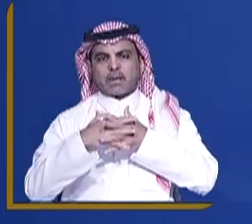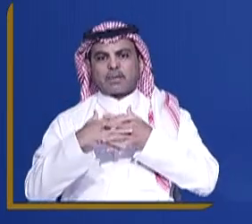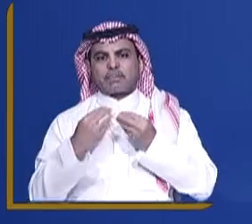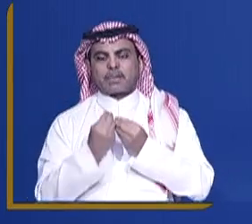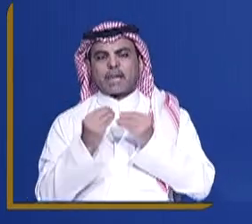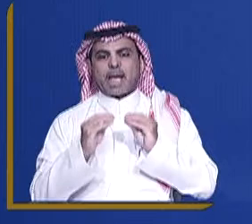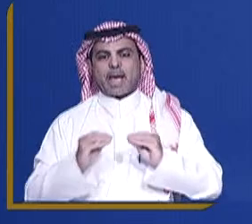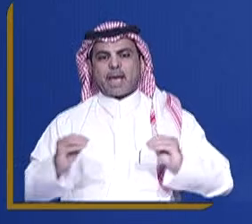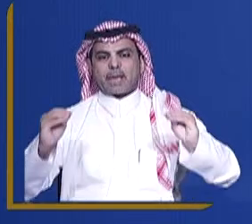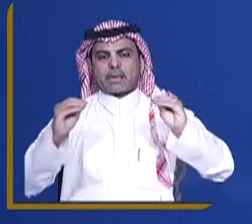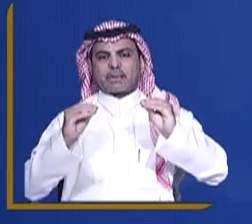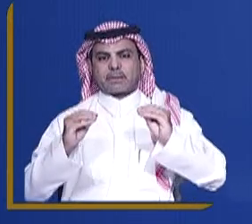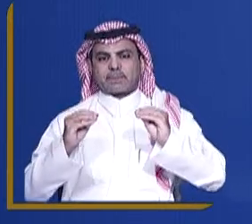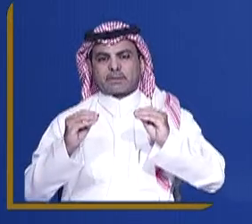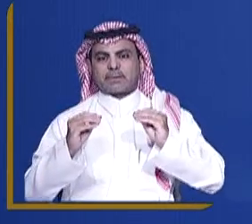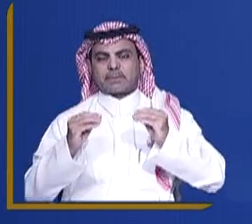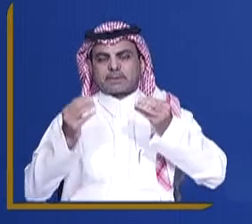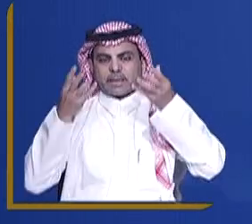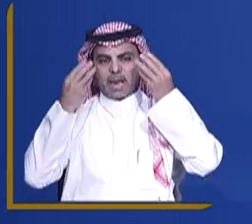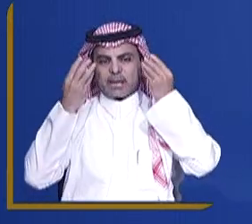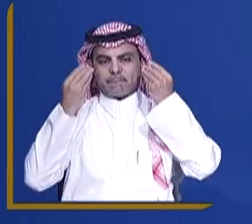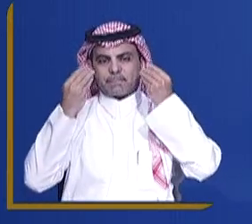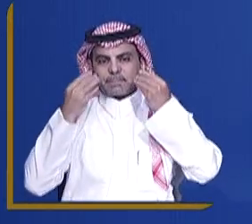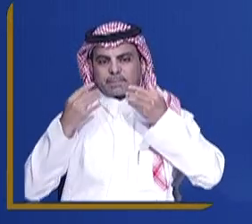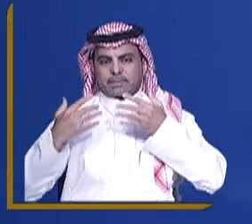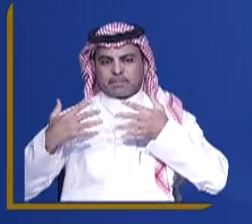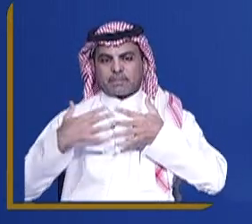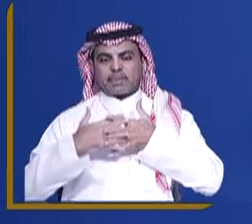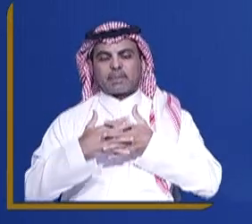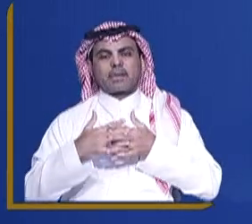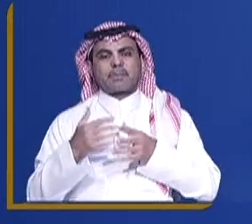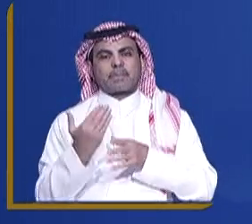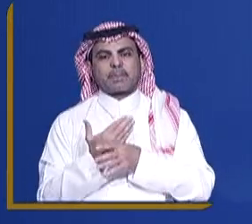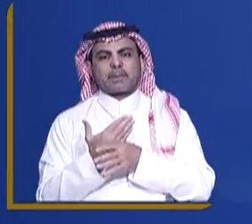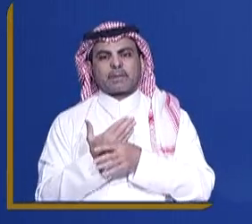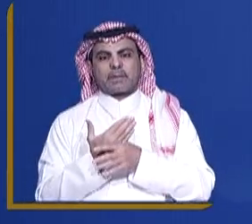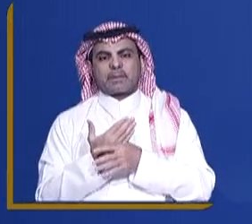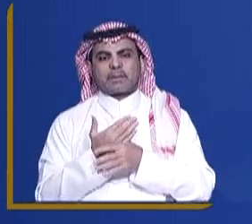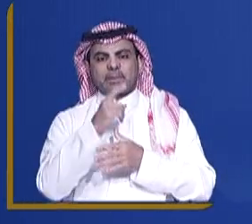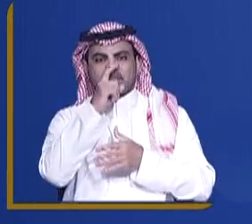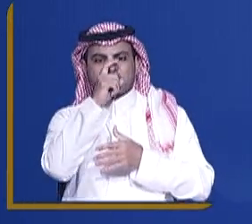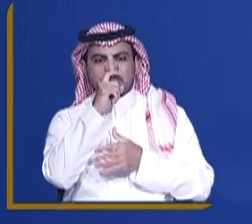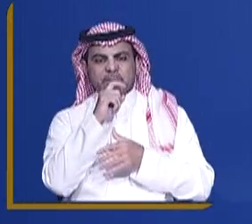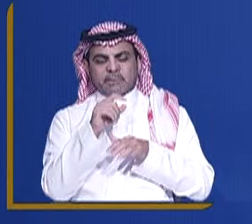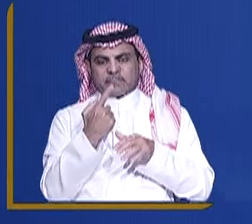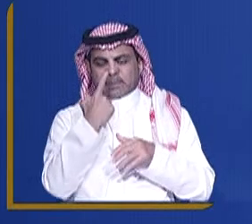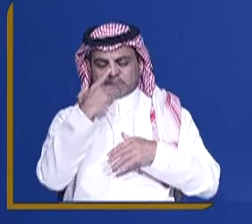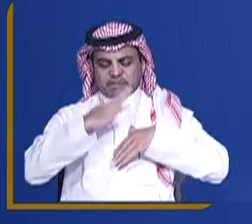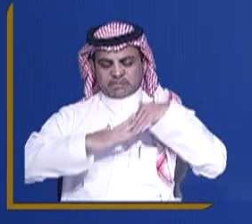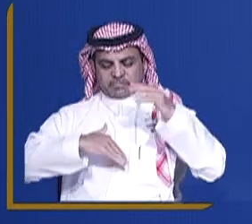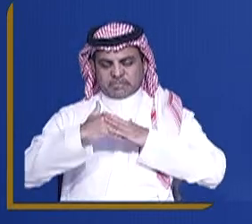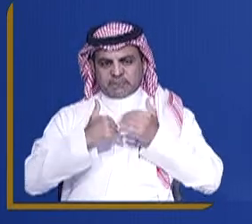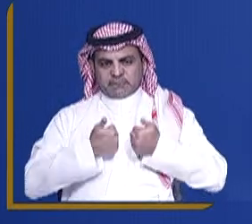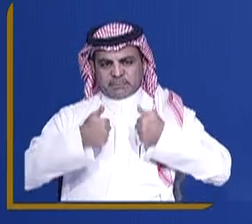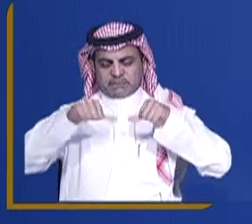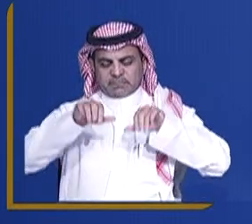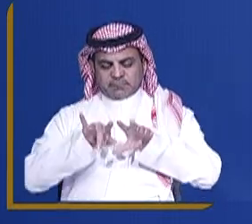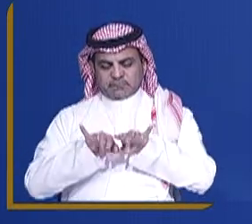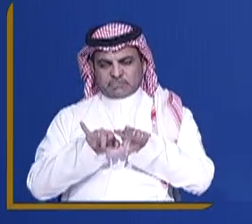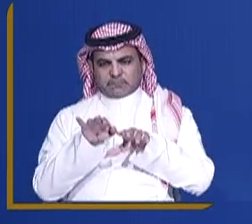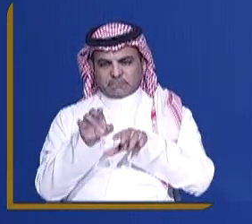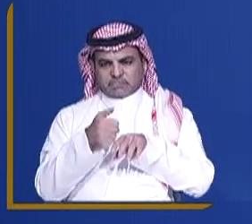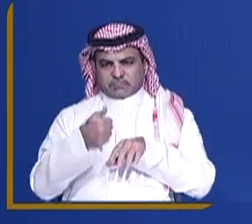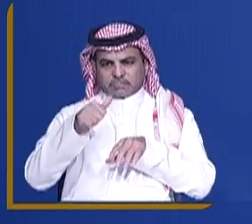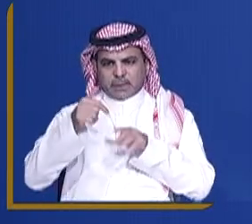هيئة التقويم والتعليم، لأنه مهم جدا أن يكون هناك تقييم ذاتي وبعدين تقييم خارجي، والهدف منه هو